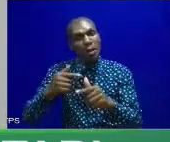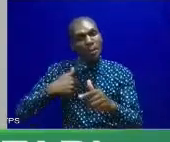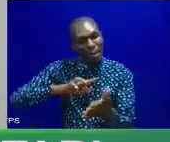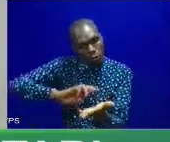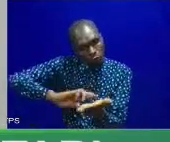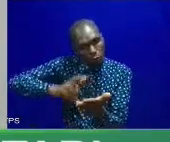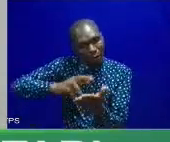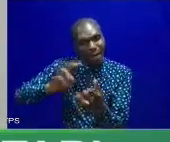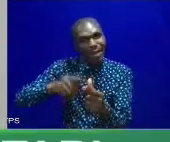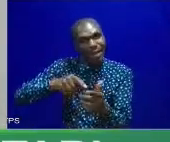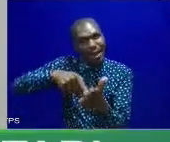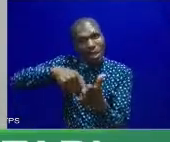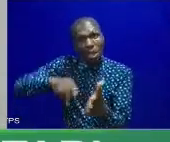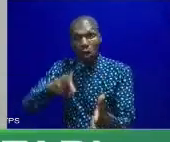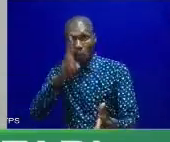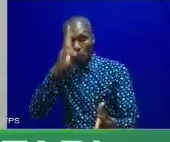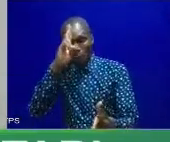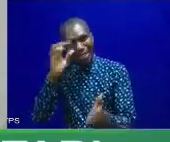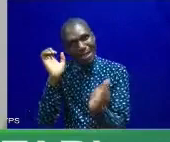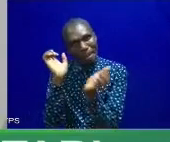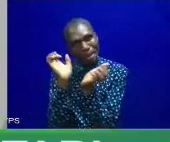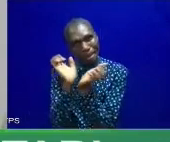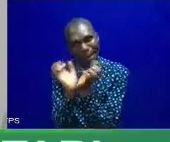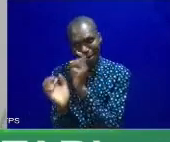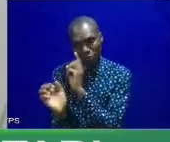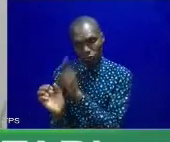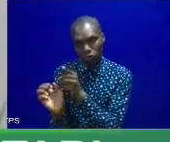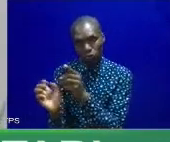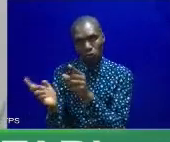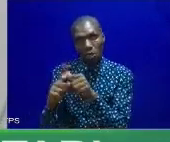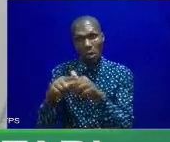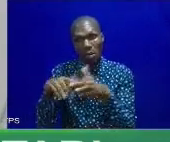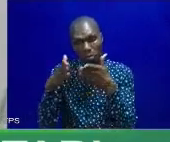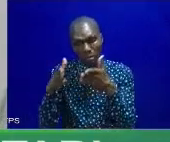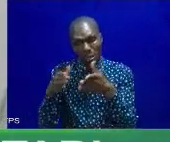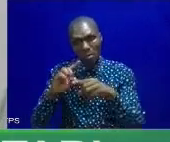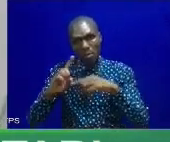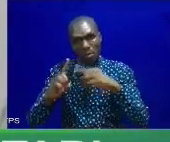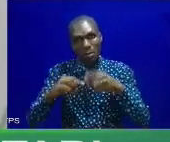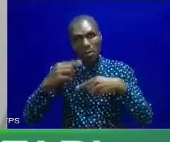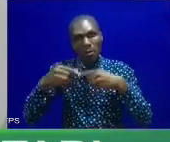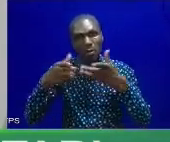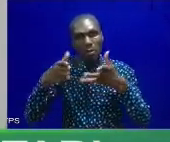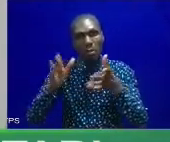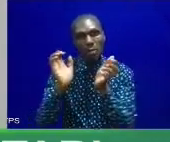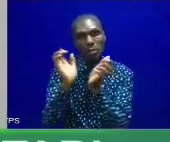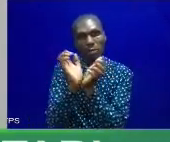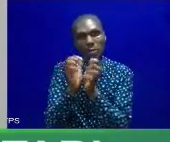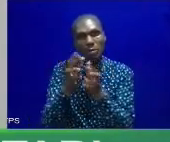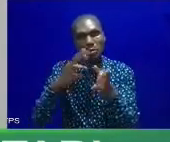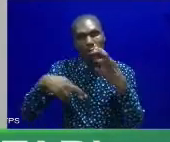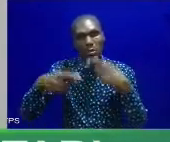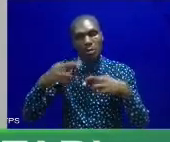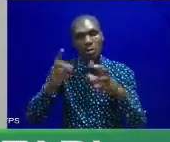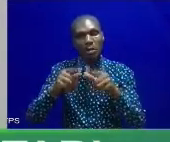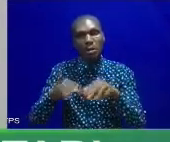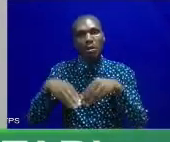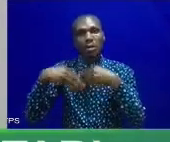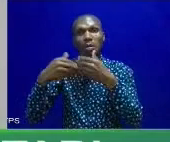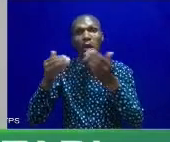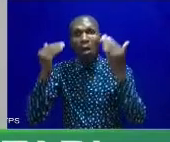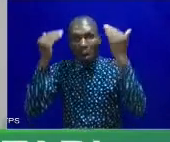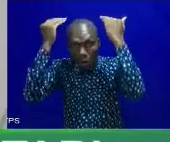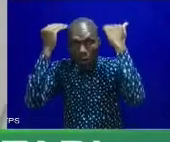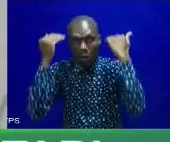natuma askari. Wakushike, na wakuweke pingo, na wakufunge mguu, na wakuleta na Land Rover, baka pale